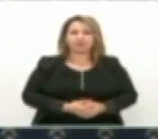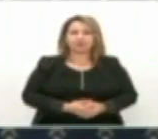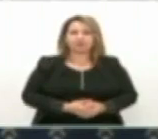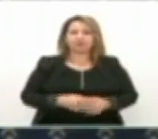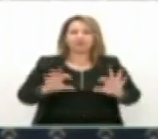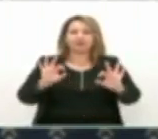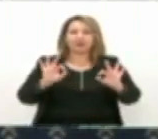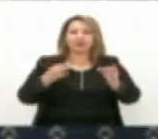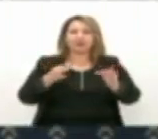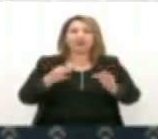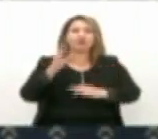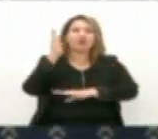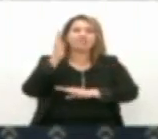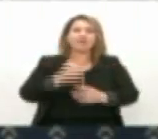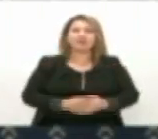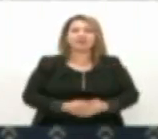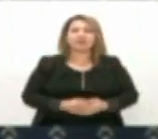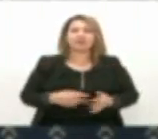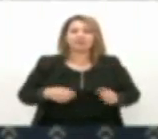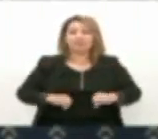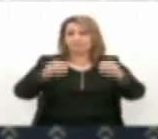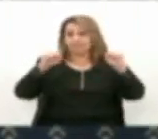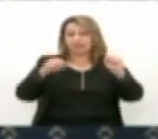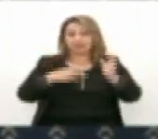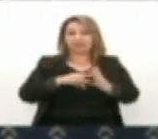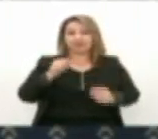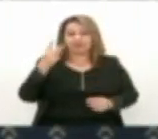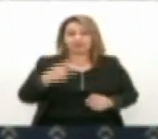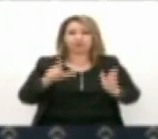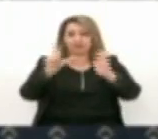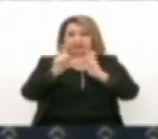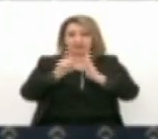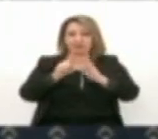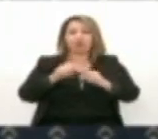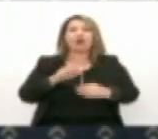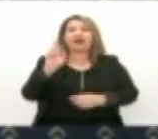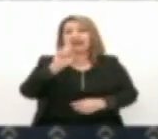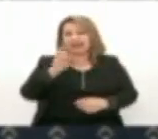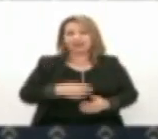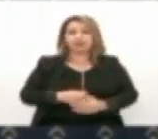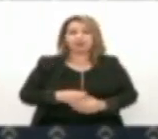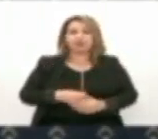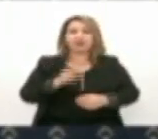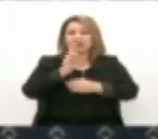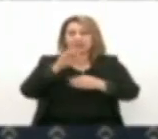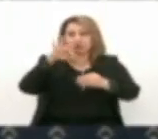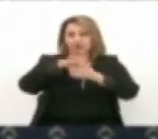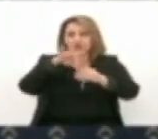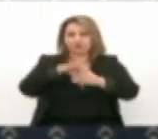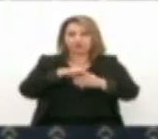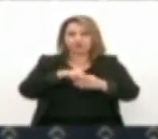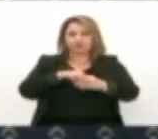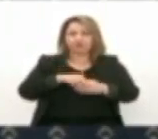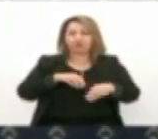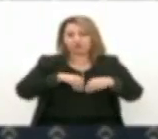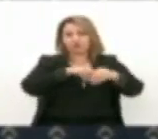10 مارس من سنة 2021، المتضمن القانون العضوي متعلق بنظام الانتخابات المعدل